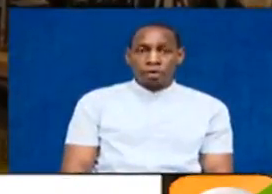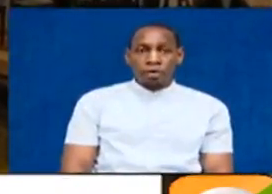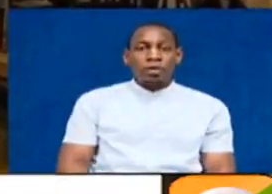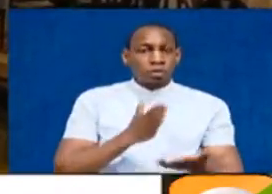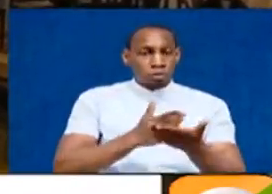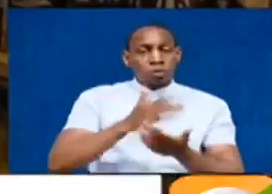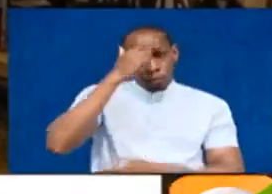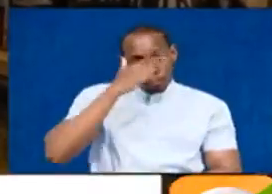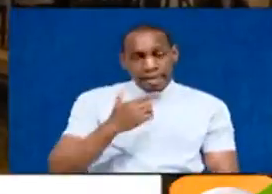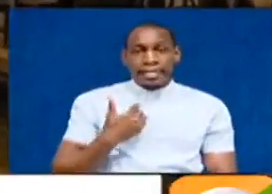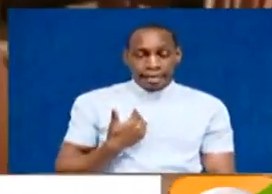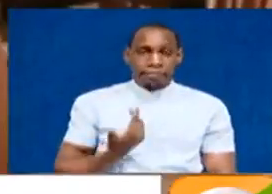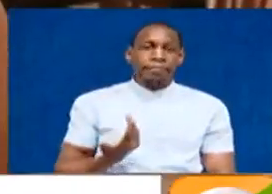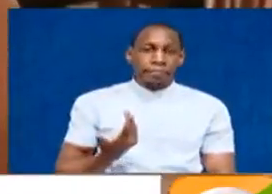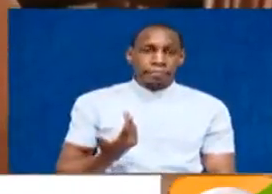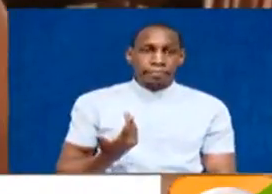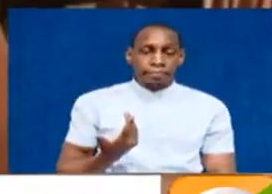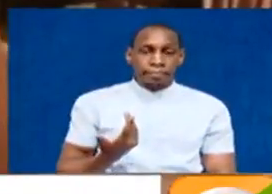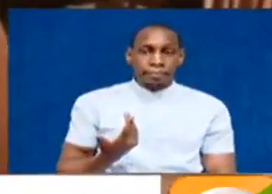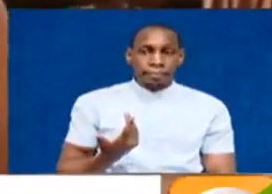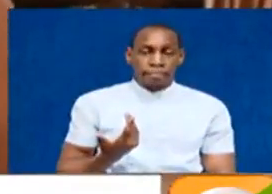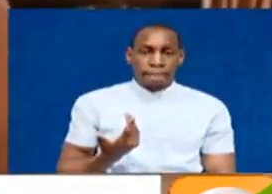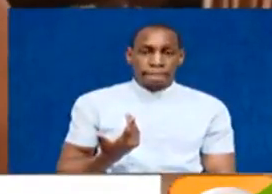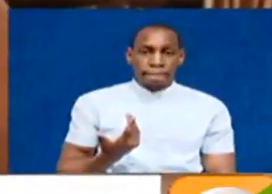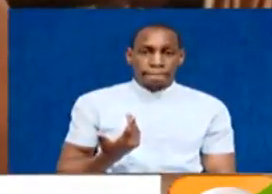Licha ya kupoteza uwezo wao wa kuona,